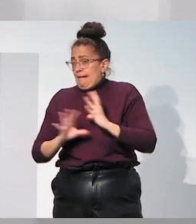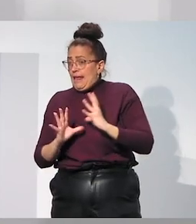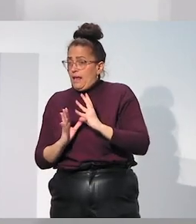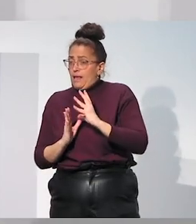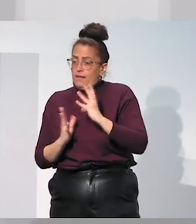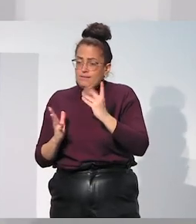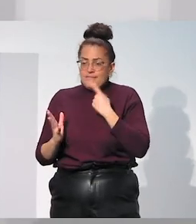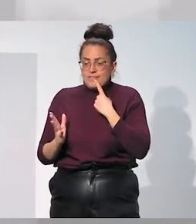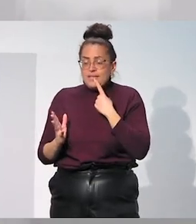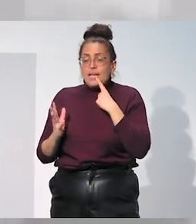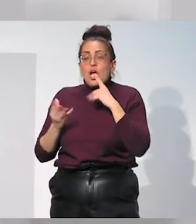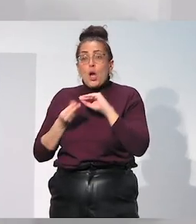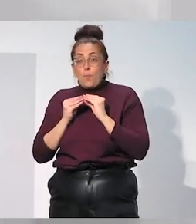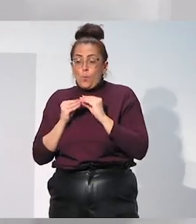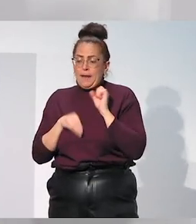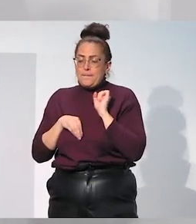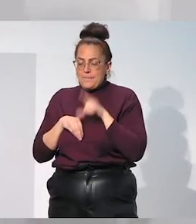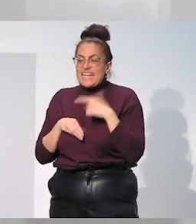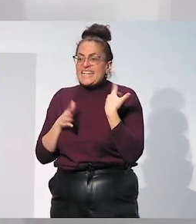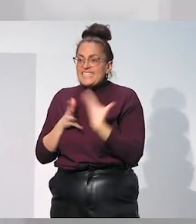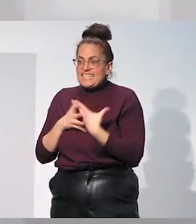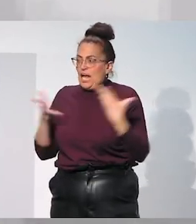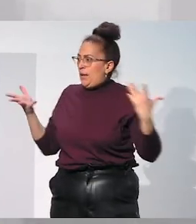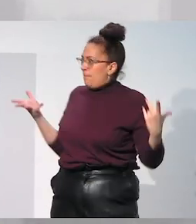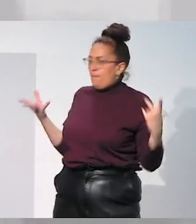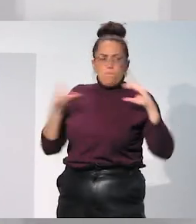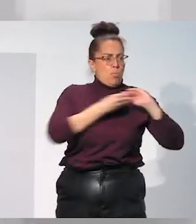à l'épicentre du séisme. Premièrement. Deuxièmement,